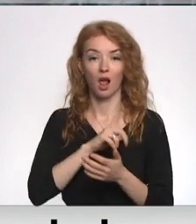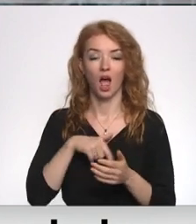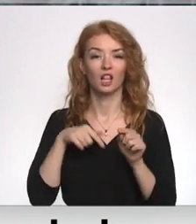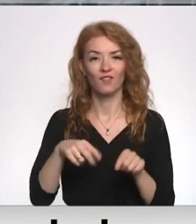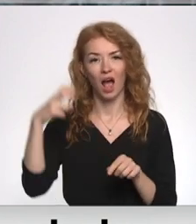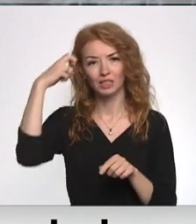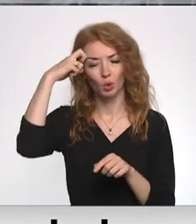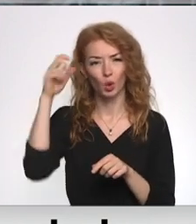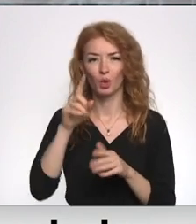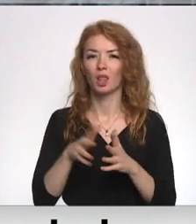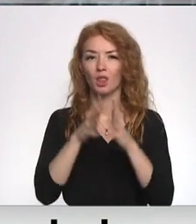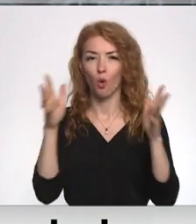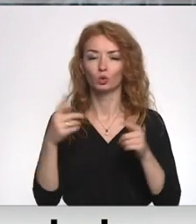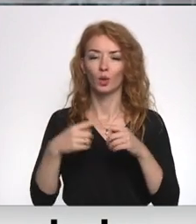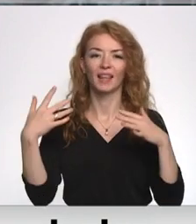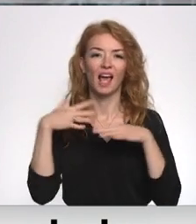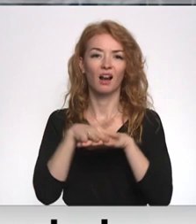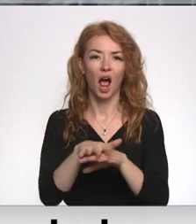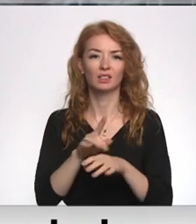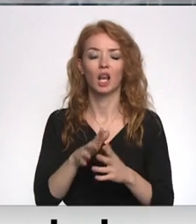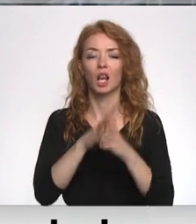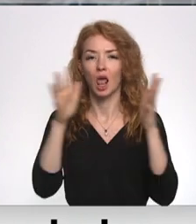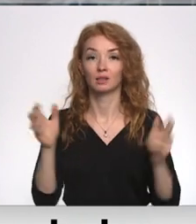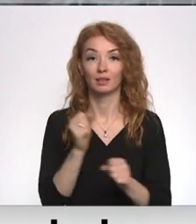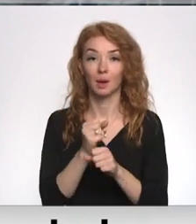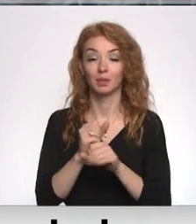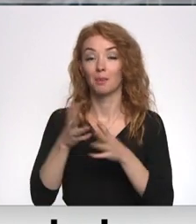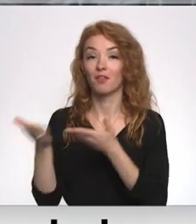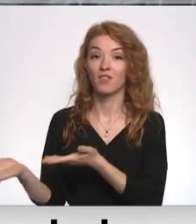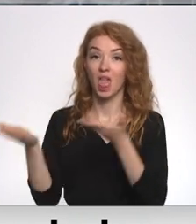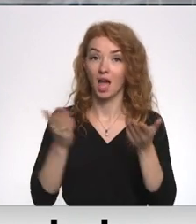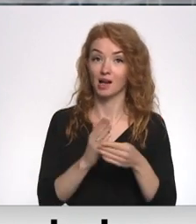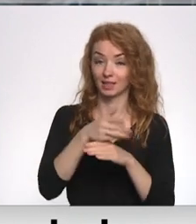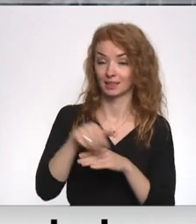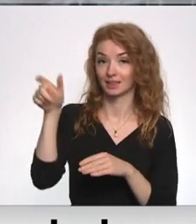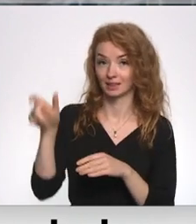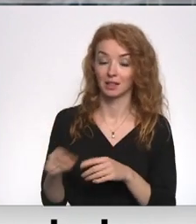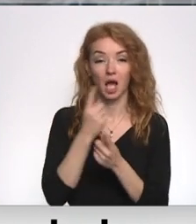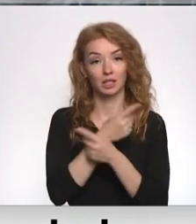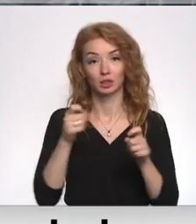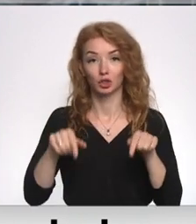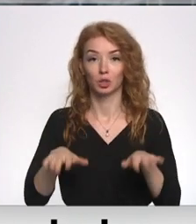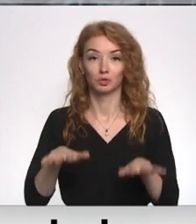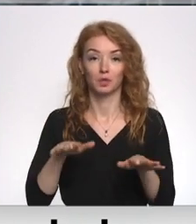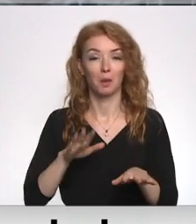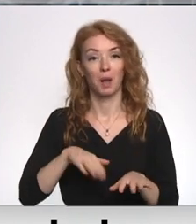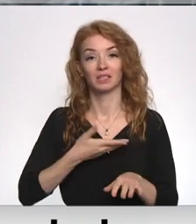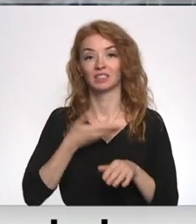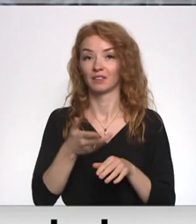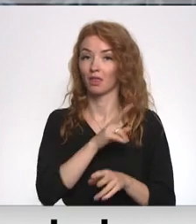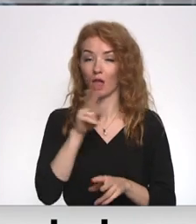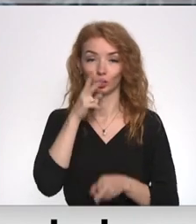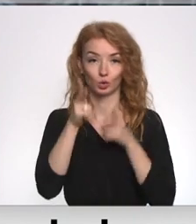un integrācija ir ilgtermiņa darbs. Bet uzaicinātie viesi gan atzīst, ka kopumā par dzīvi Latvijā nesūdzas un šeit jūtas